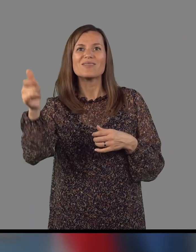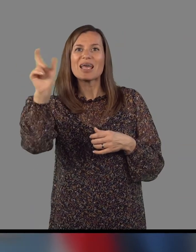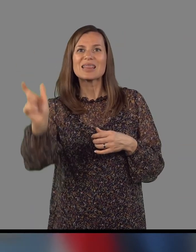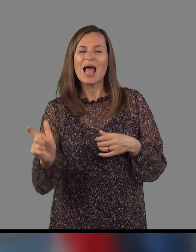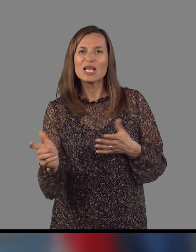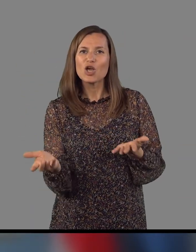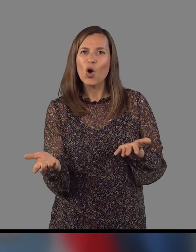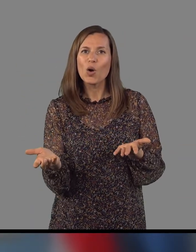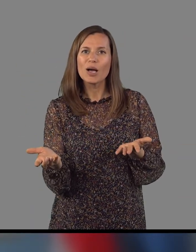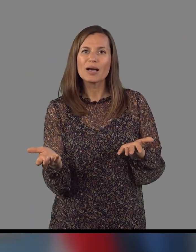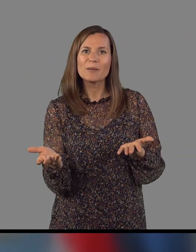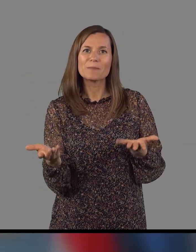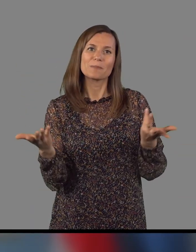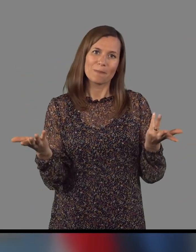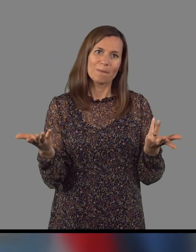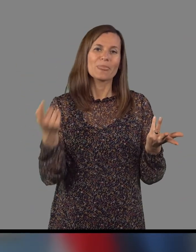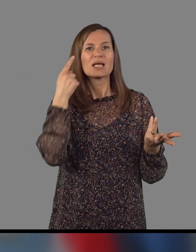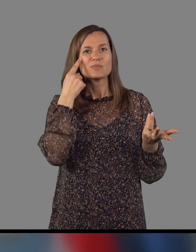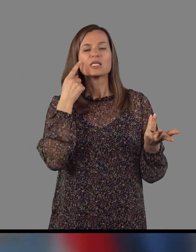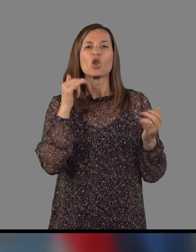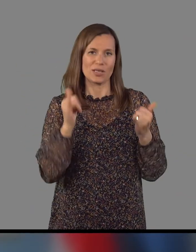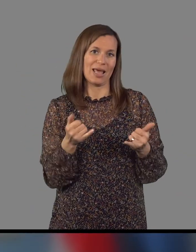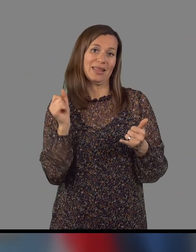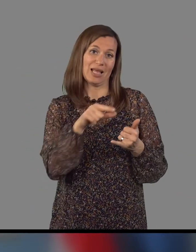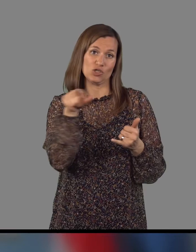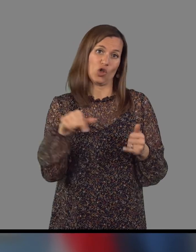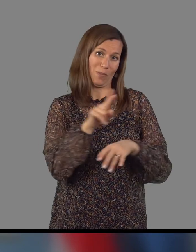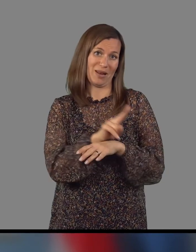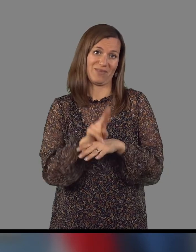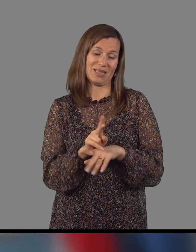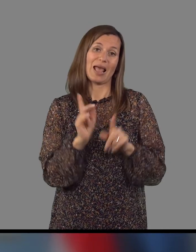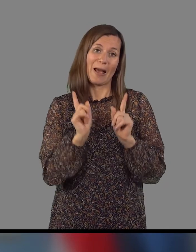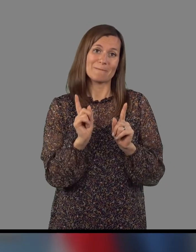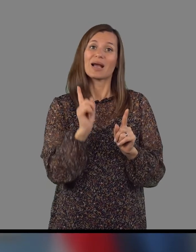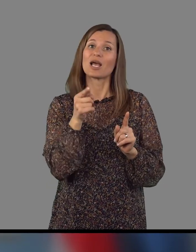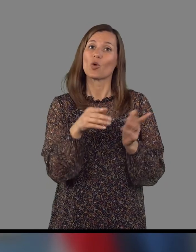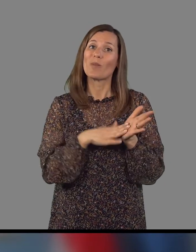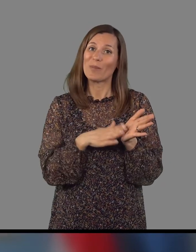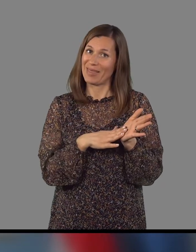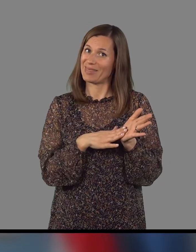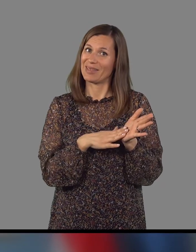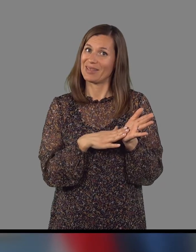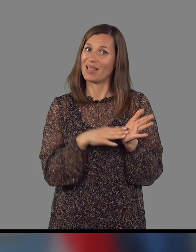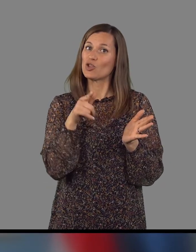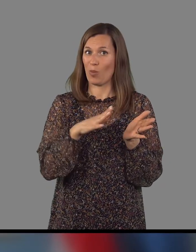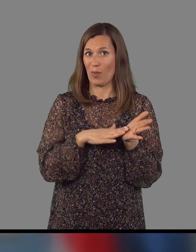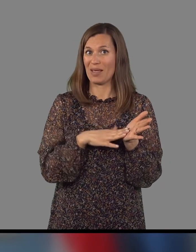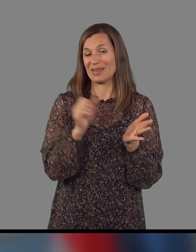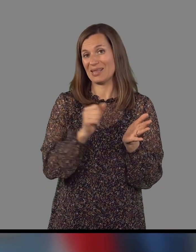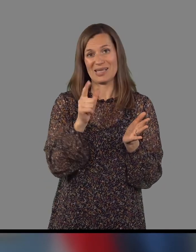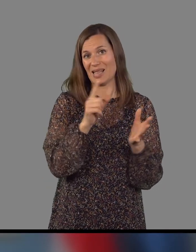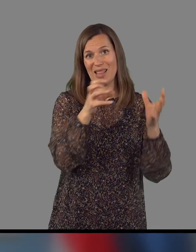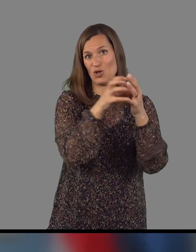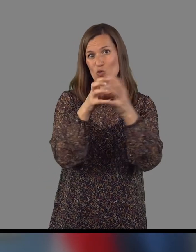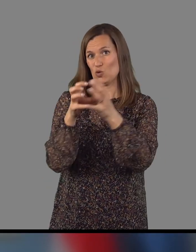potovati v Italijo? No, mislim, smiselno je na vsak način, da so previdni, ne, ampak zdaj kaj to pomeni? To